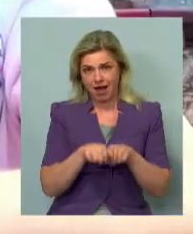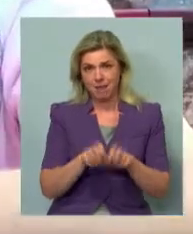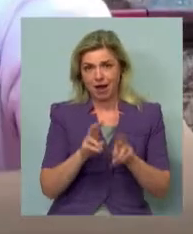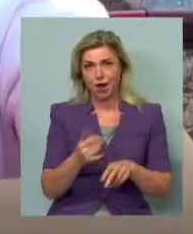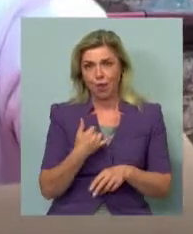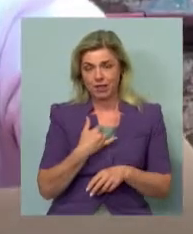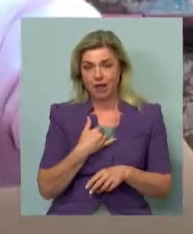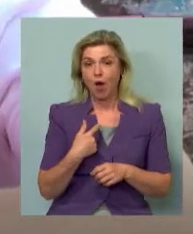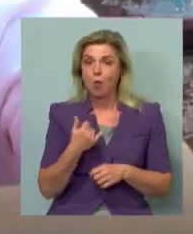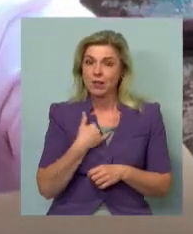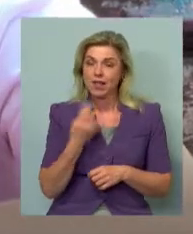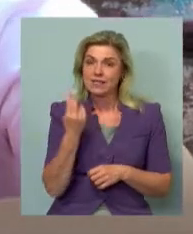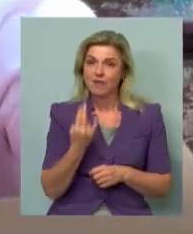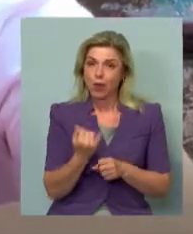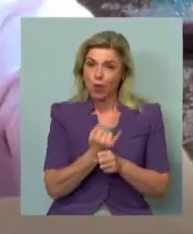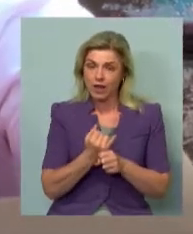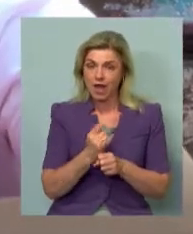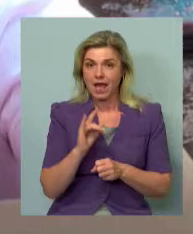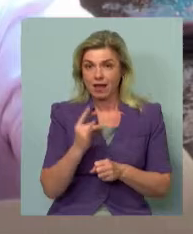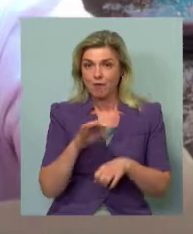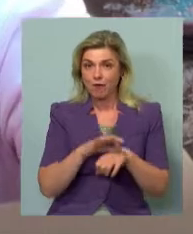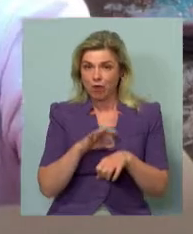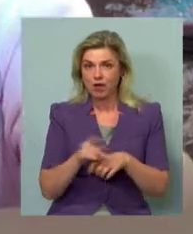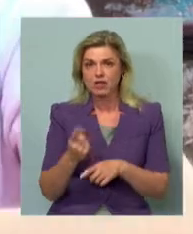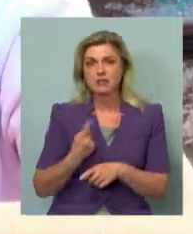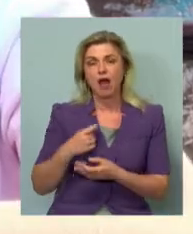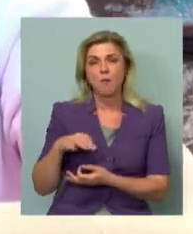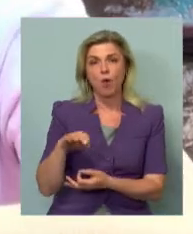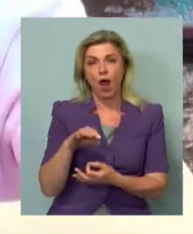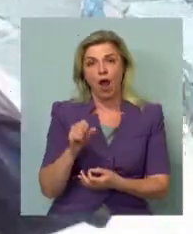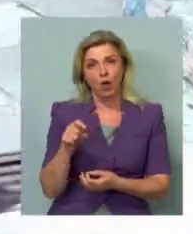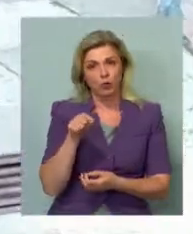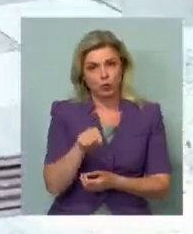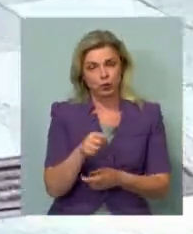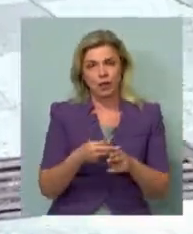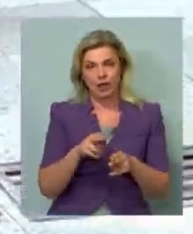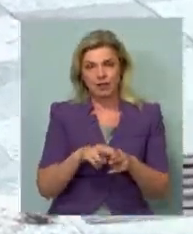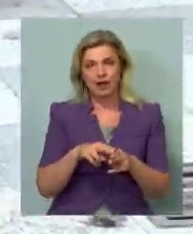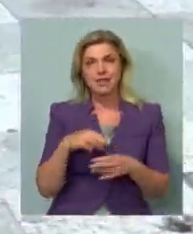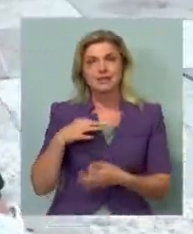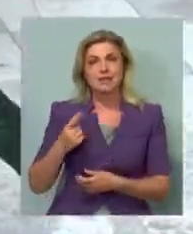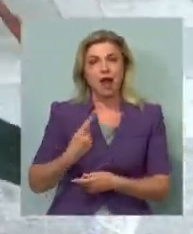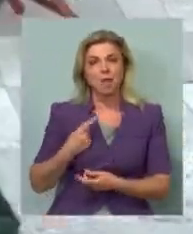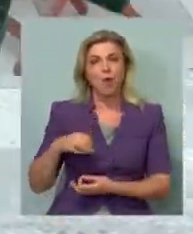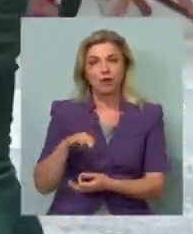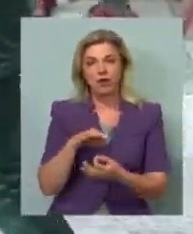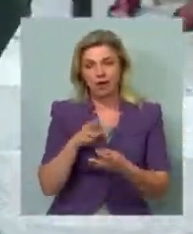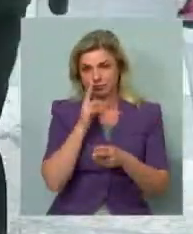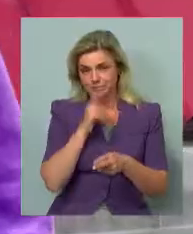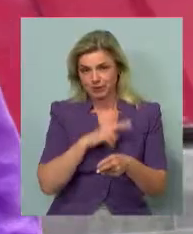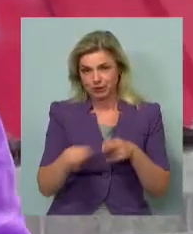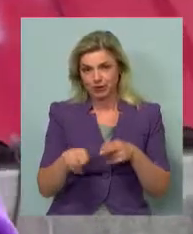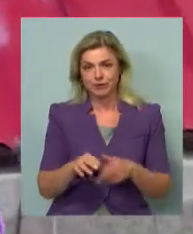мене коричневий. Дитина хворіє і вона на самоті. А ось тут ця самота минула. Цей дракон ніби був